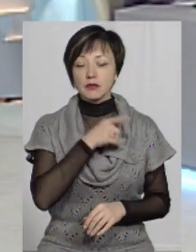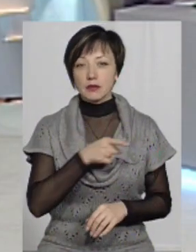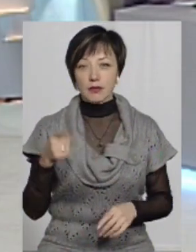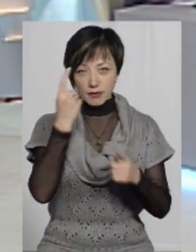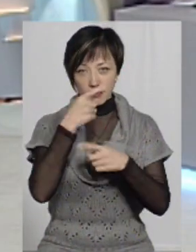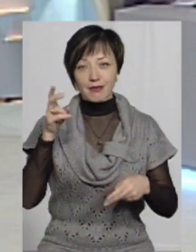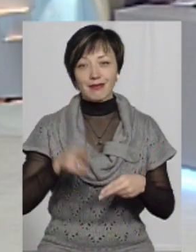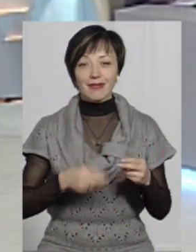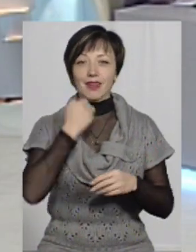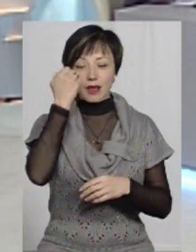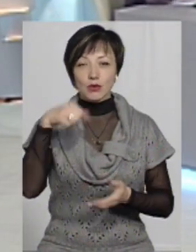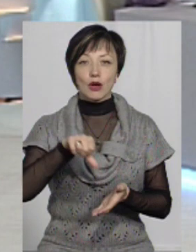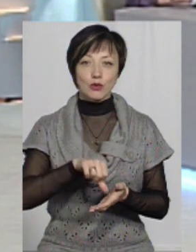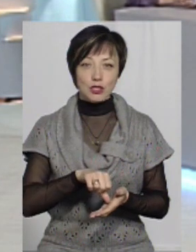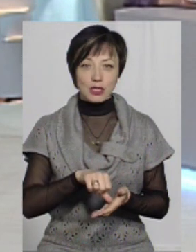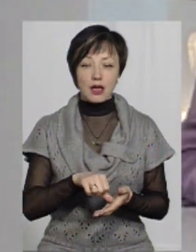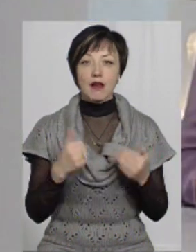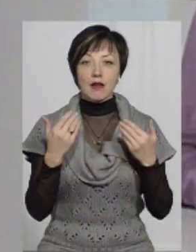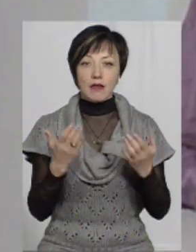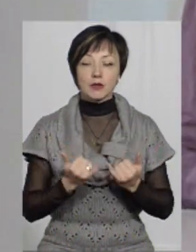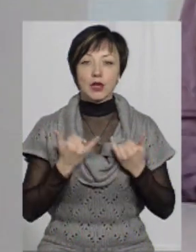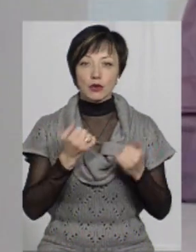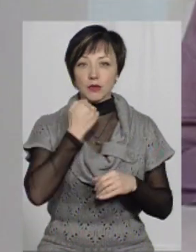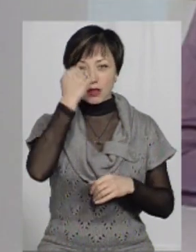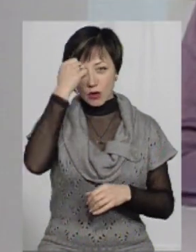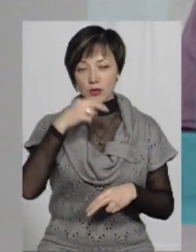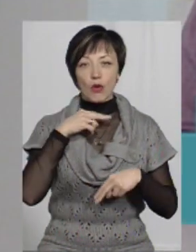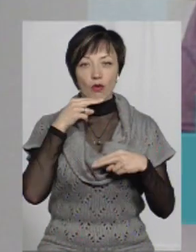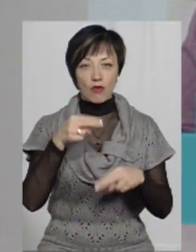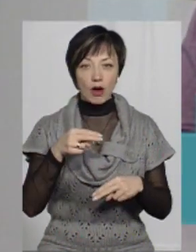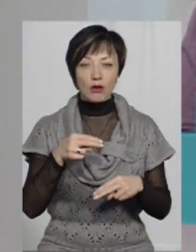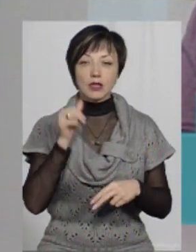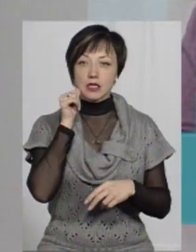ефіру добіг кінця. Дякую вам за участь. Вам, шановні, дякуємо